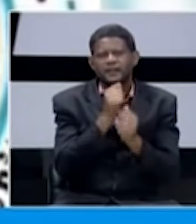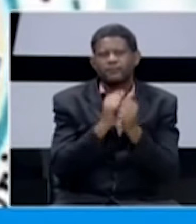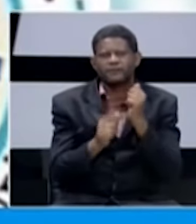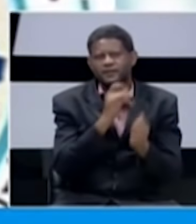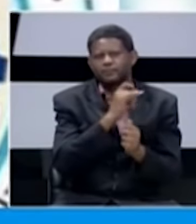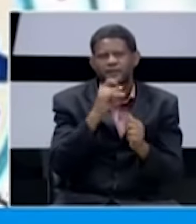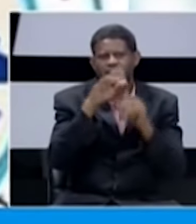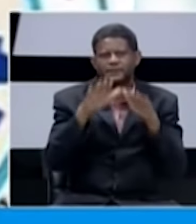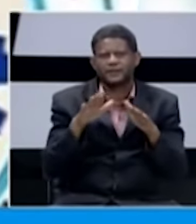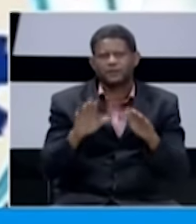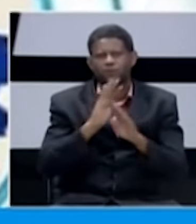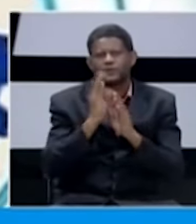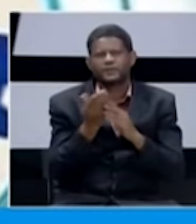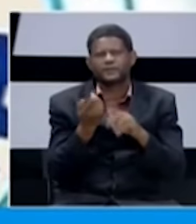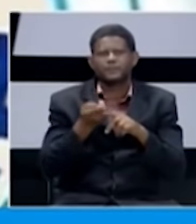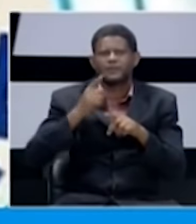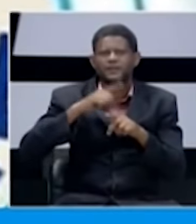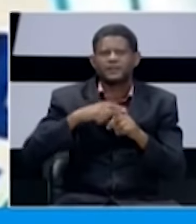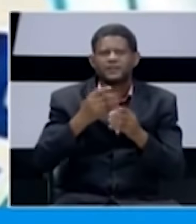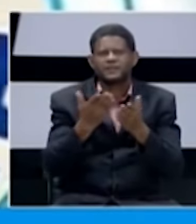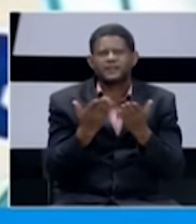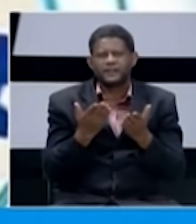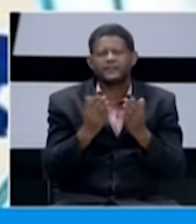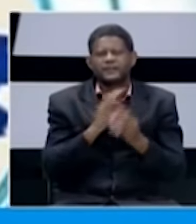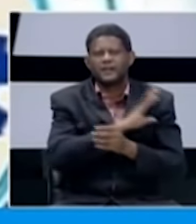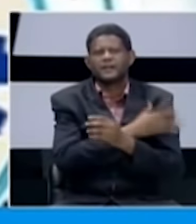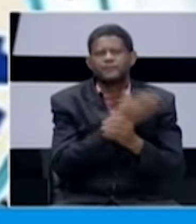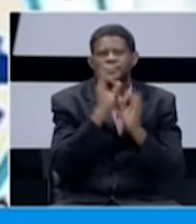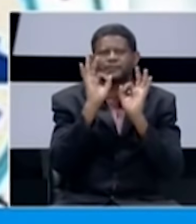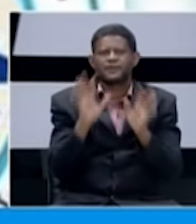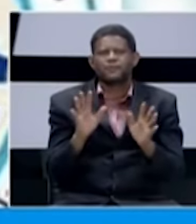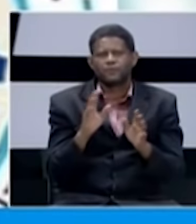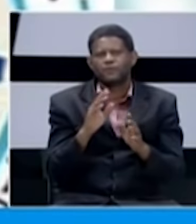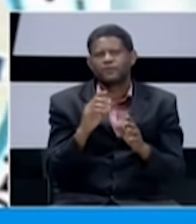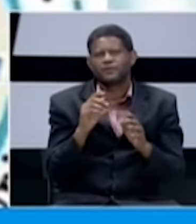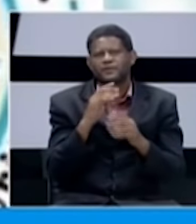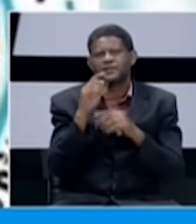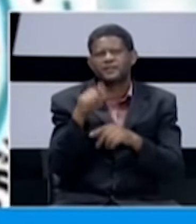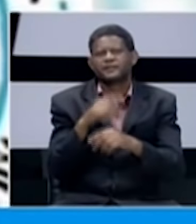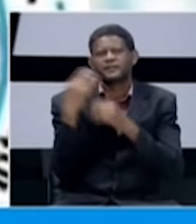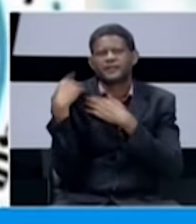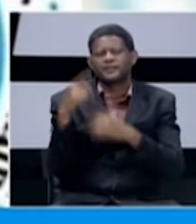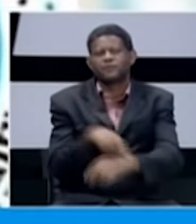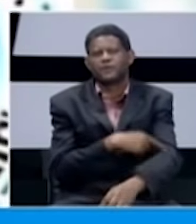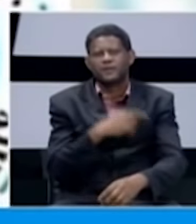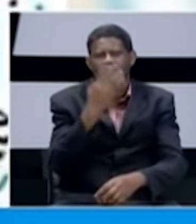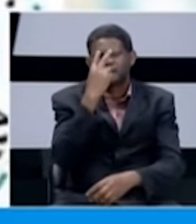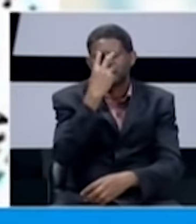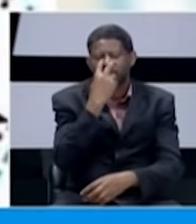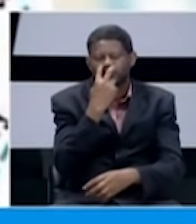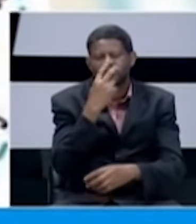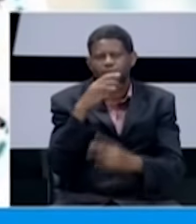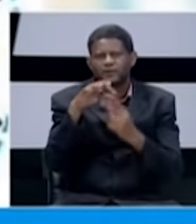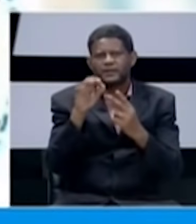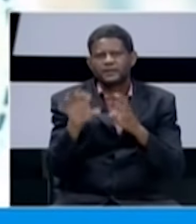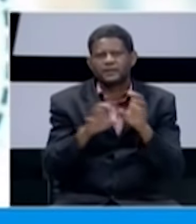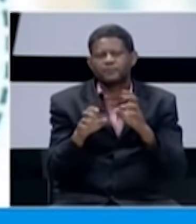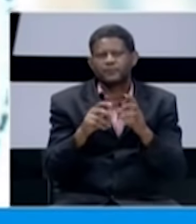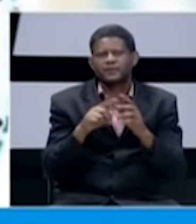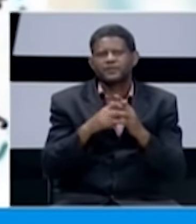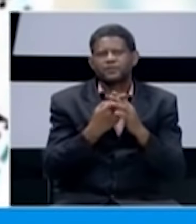قاع كوناتات كمنلس دليتن اعمن كم زي باللون سلطان ونمن نواحنا عين امو تايمرس اهن مكيات جمير